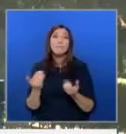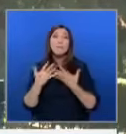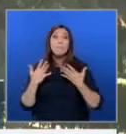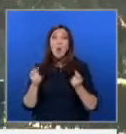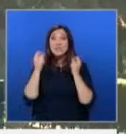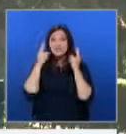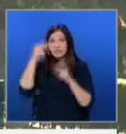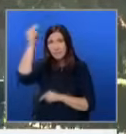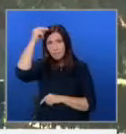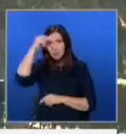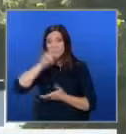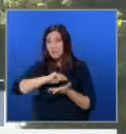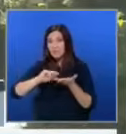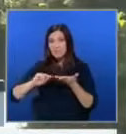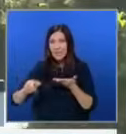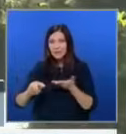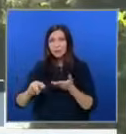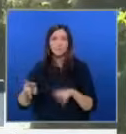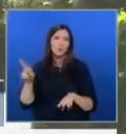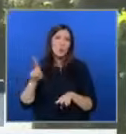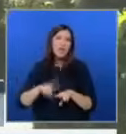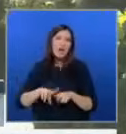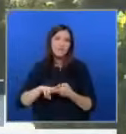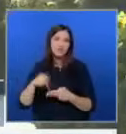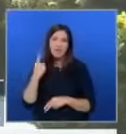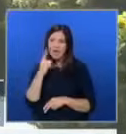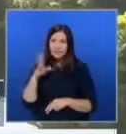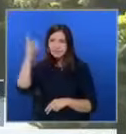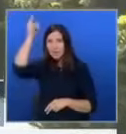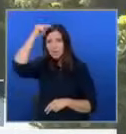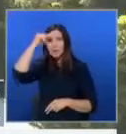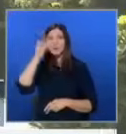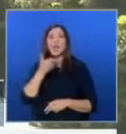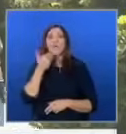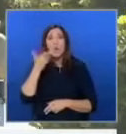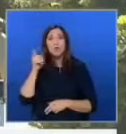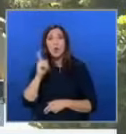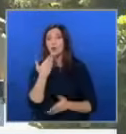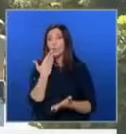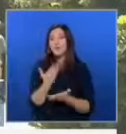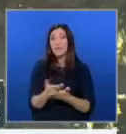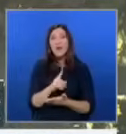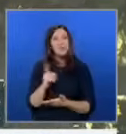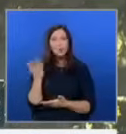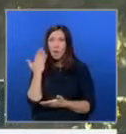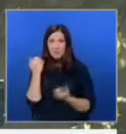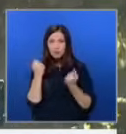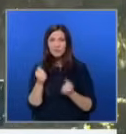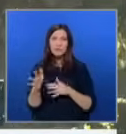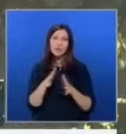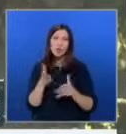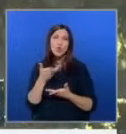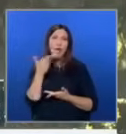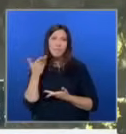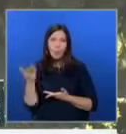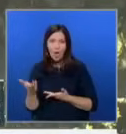по-популярен български писател от Иван Вазов. Това е единственият български поет, който е обявен приживе за народен поет